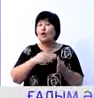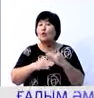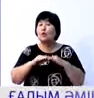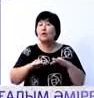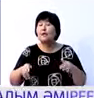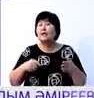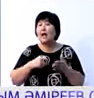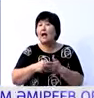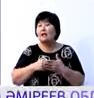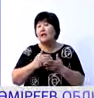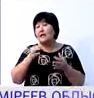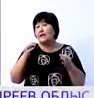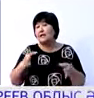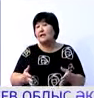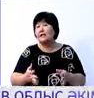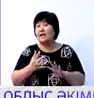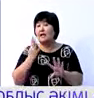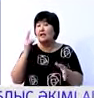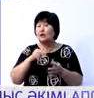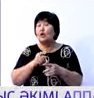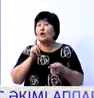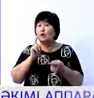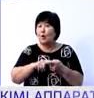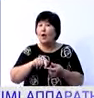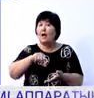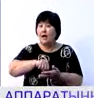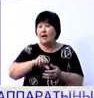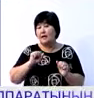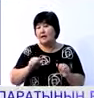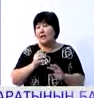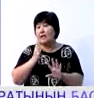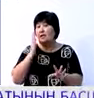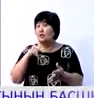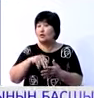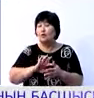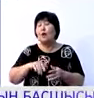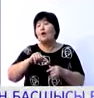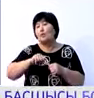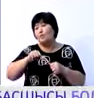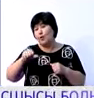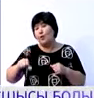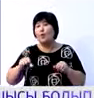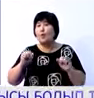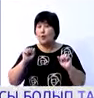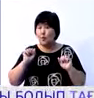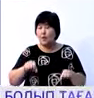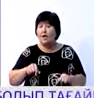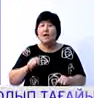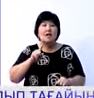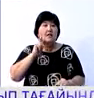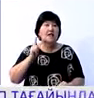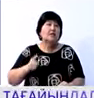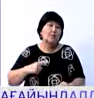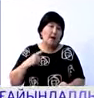да асырап жатқан, кезген кезекте тұрса солар қатыса алады. Немесе кезекте тұрмағандарды бөлек, енді ол жас маман